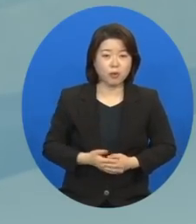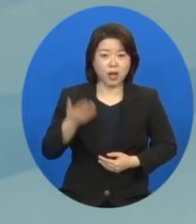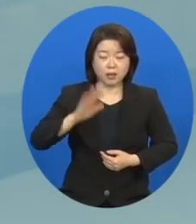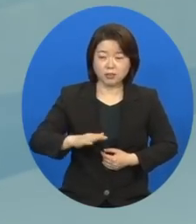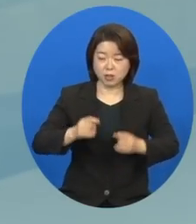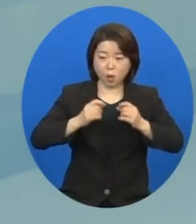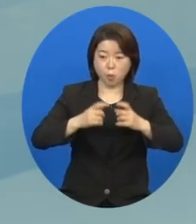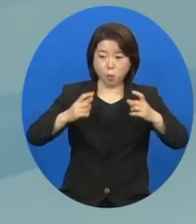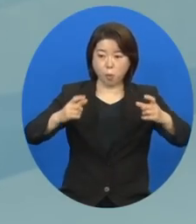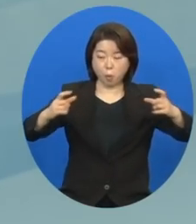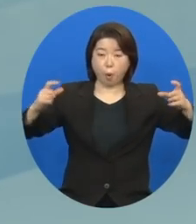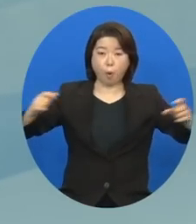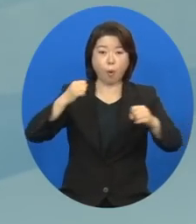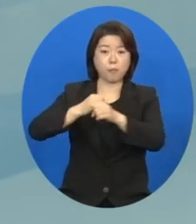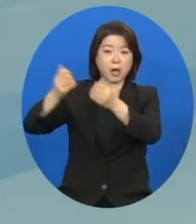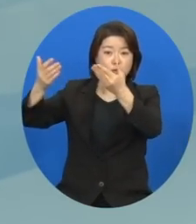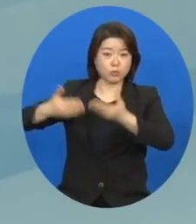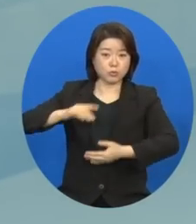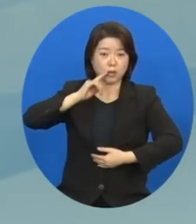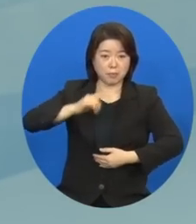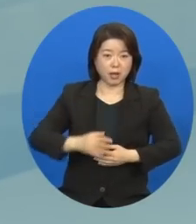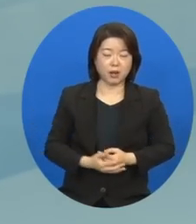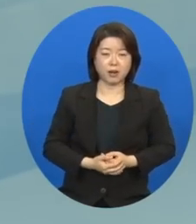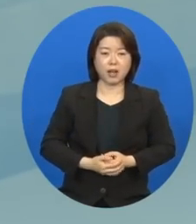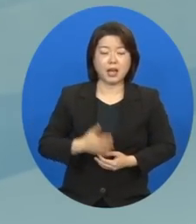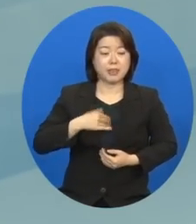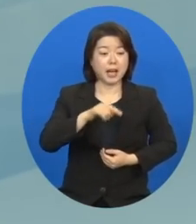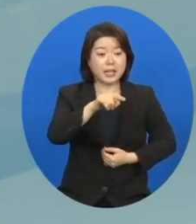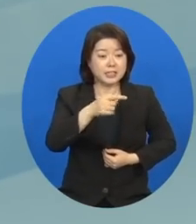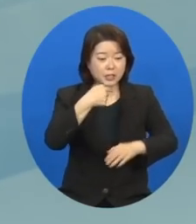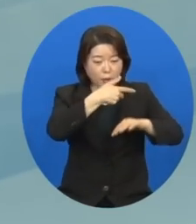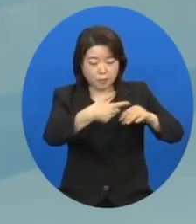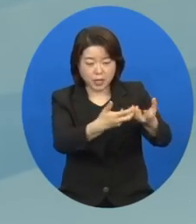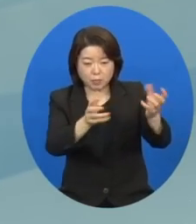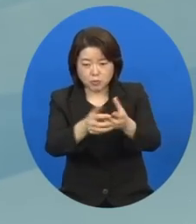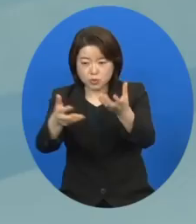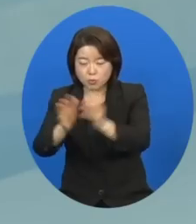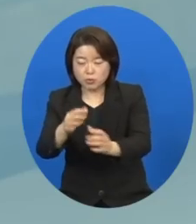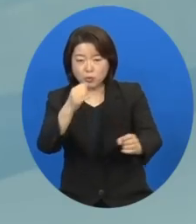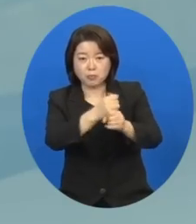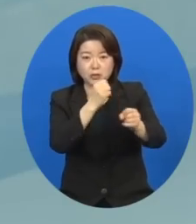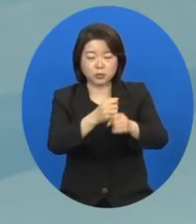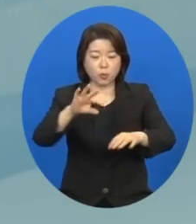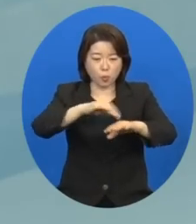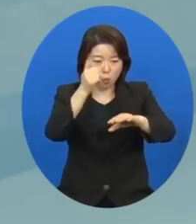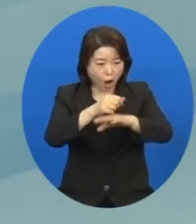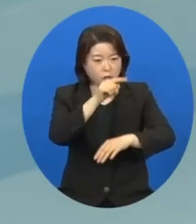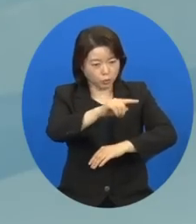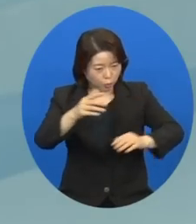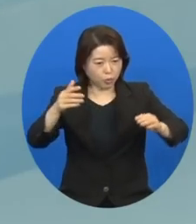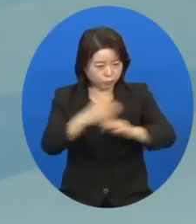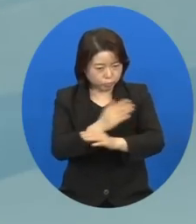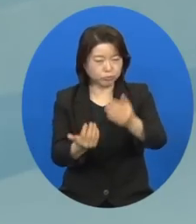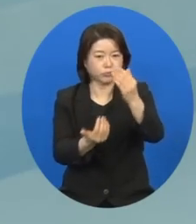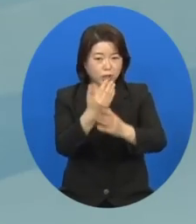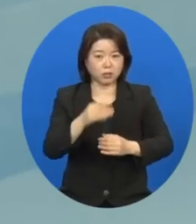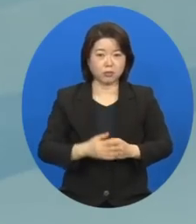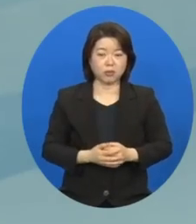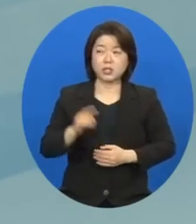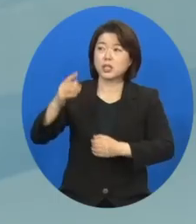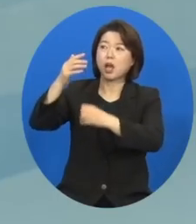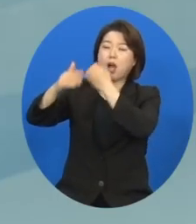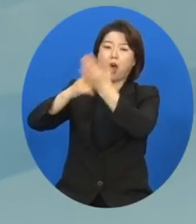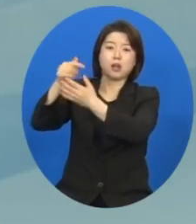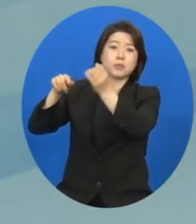번성하게 하겠대요 하나님이. 내가 너에게서 민족들이 나게 할 것이고 왕들이 내게로부터 나오리라. 이것이 하나님의 뜻이셨습니다.